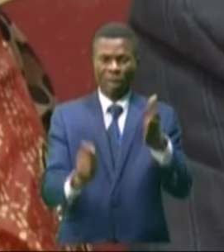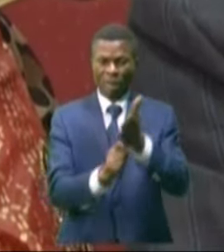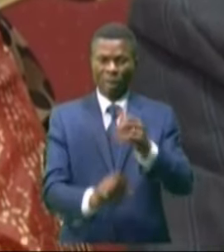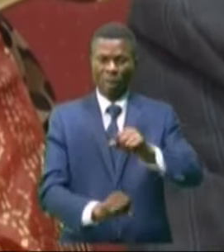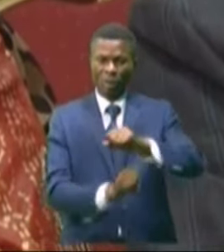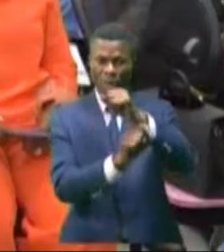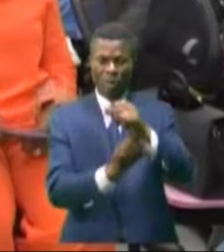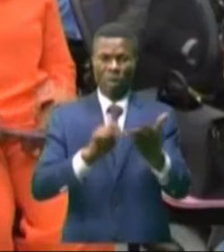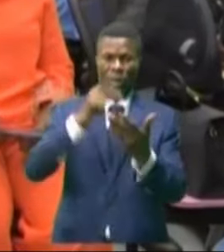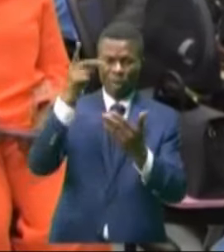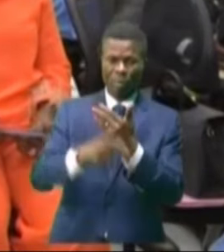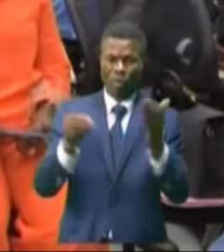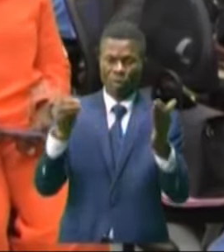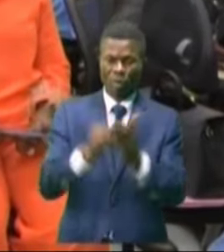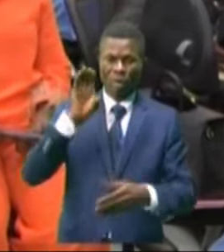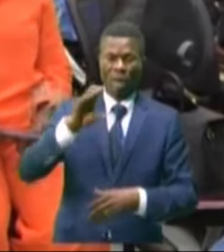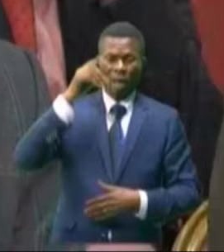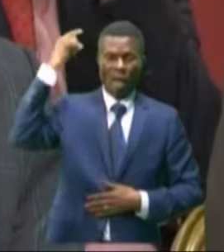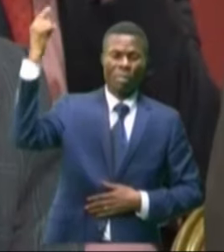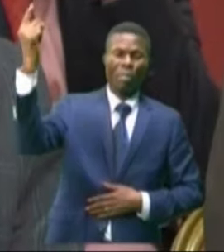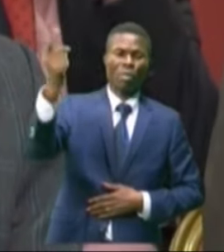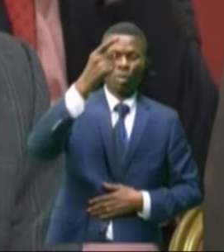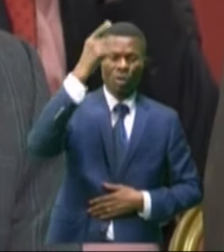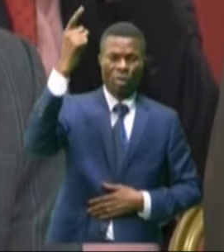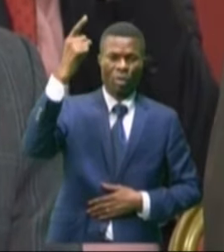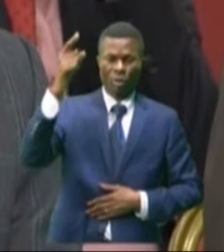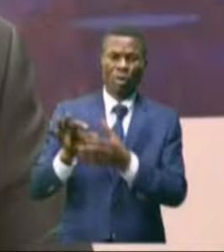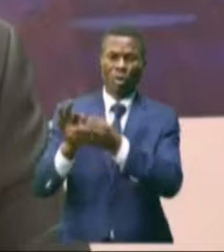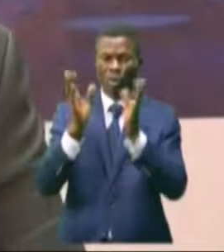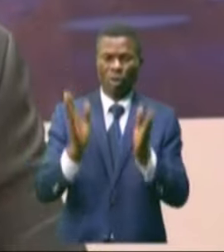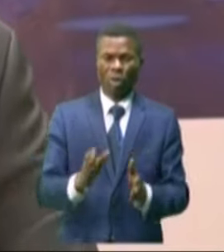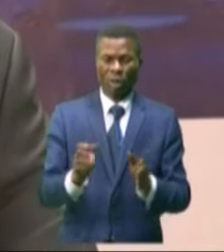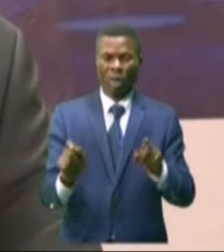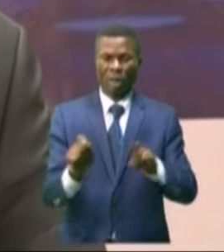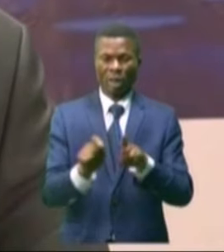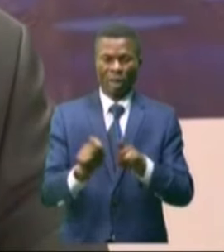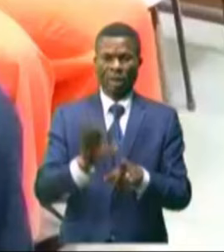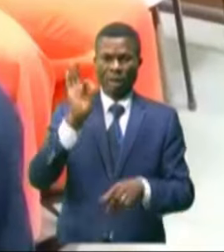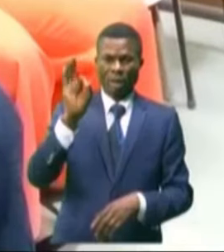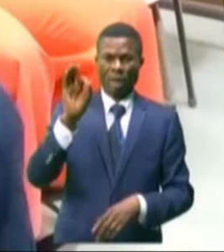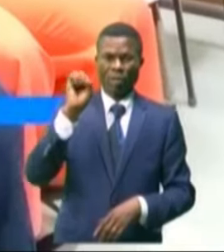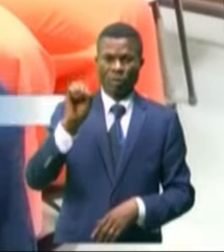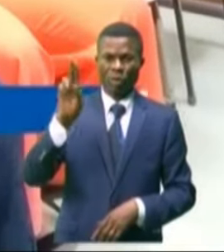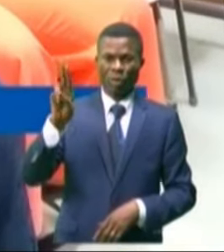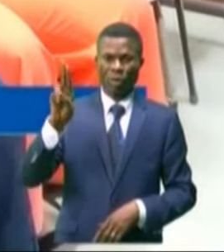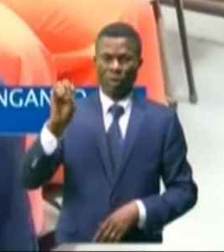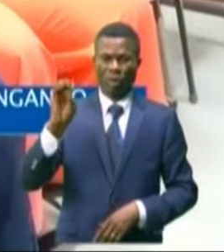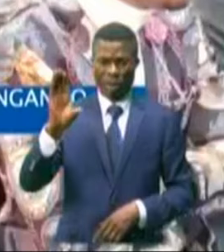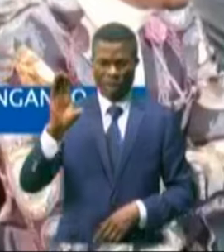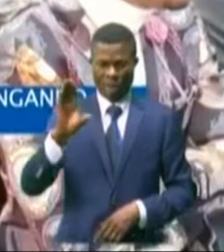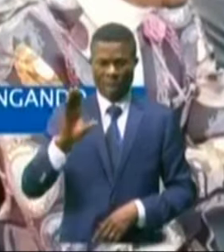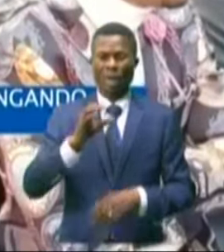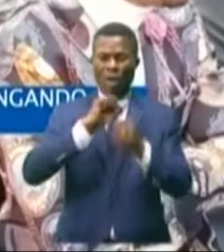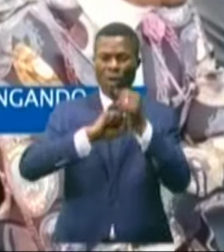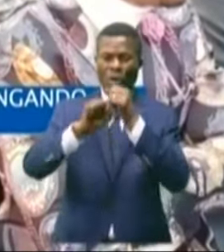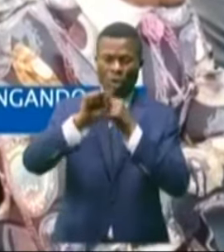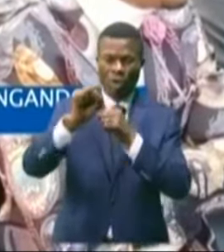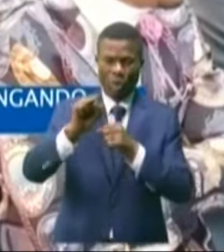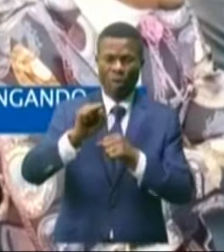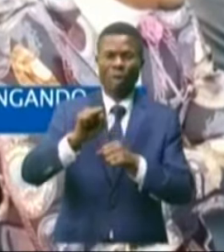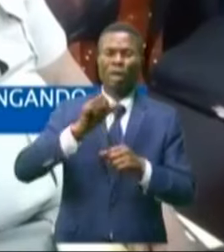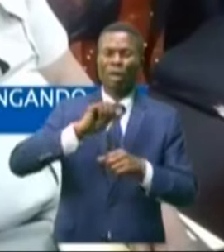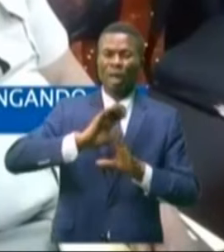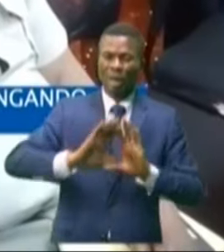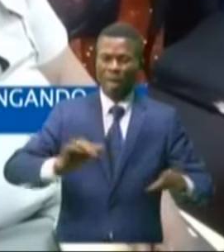le projet encore de la Banque mondiale et la coordination technique du COREF ont été sensibilisées à produire les meilleurs d'eux-mêmes